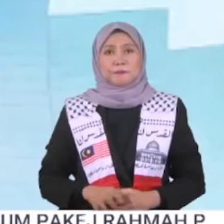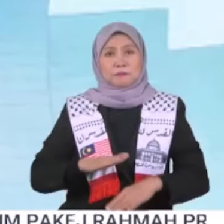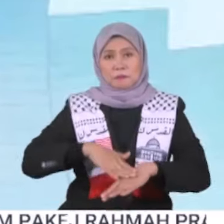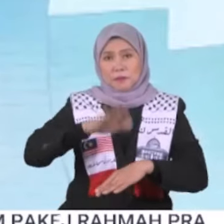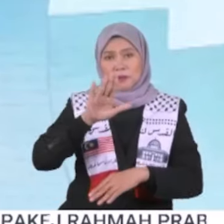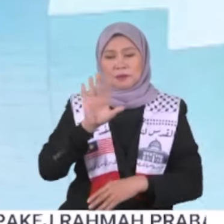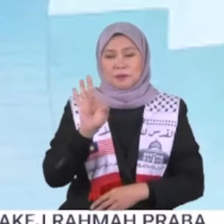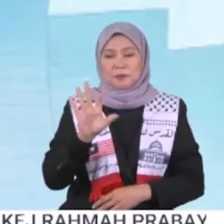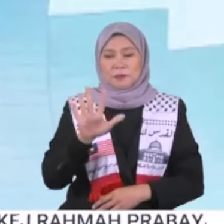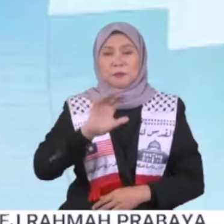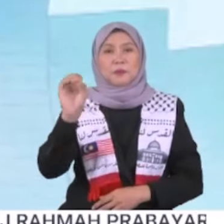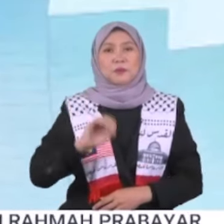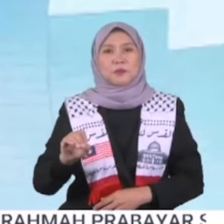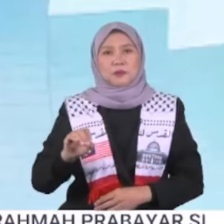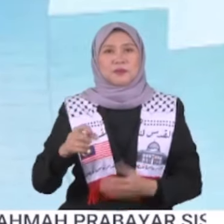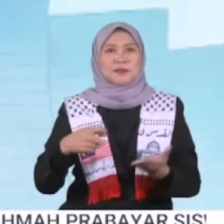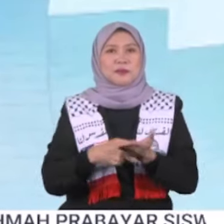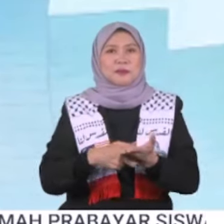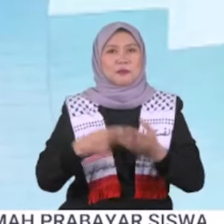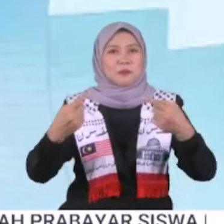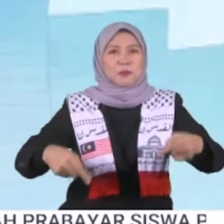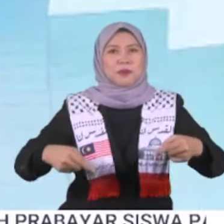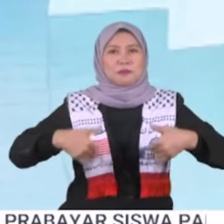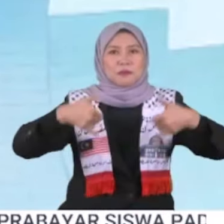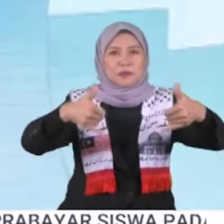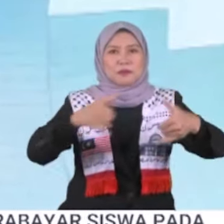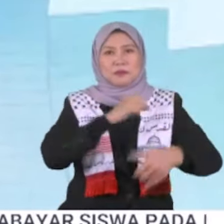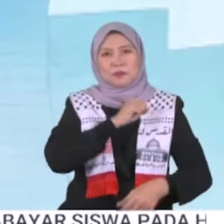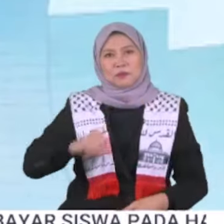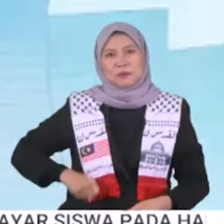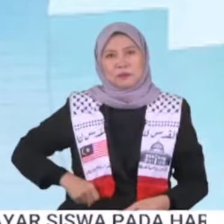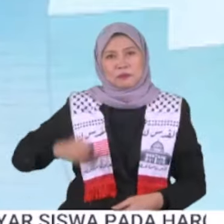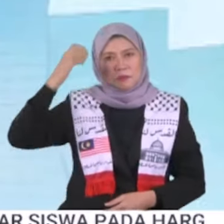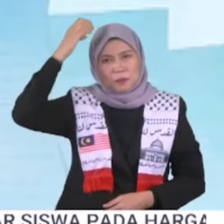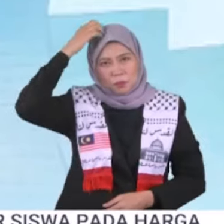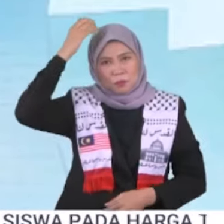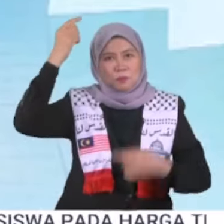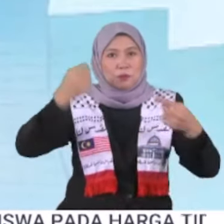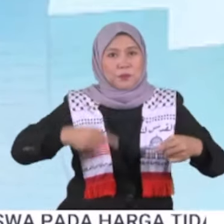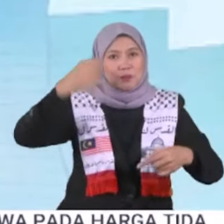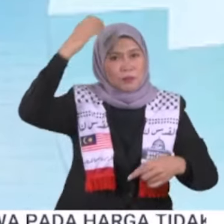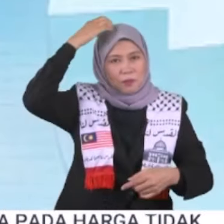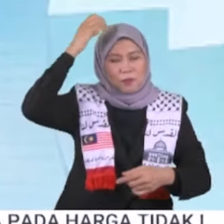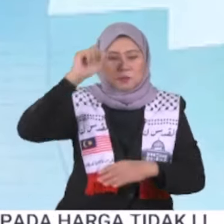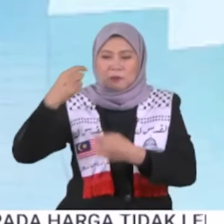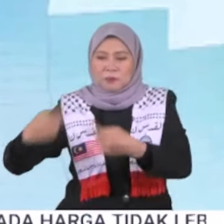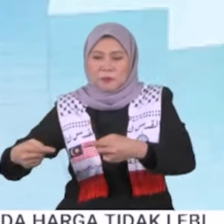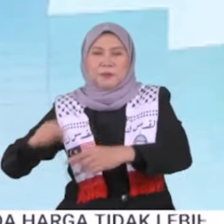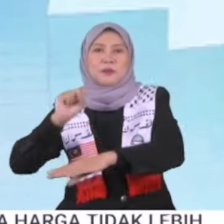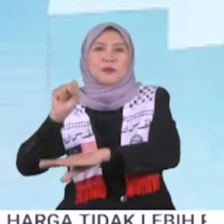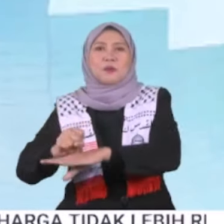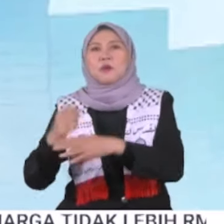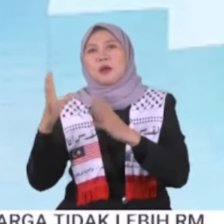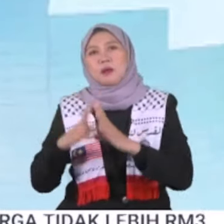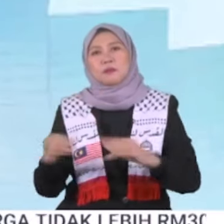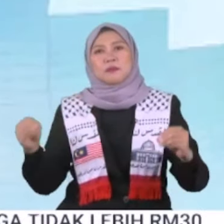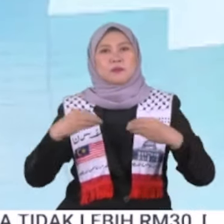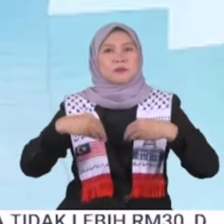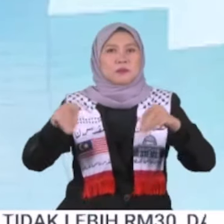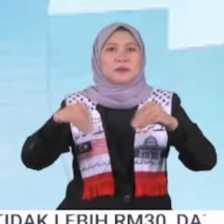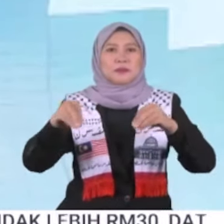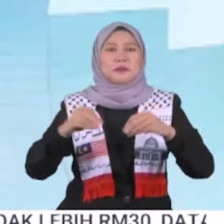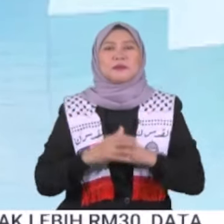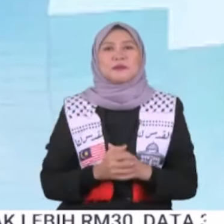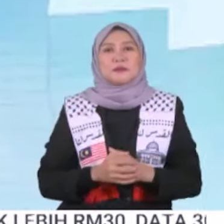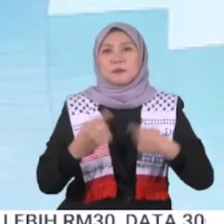Lebih 95% tiket perlawanan Piala Sultan Selangor melibatkan Aussie Selangor menentang Singapura sudah terjual. Perlawanan itu